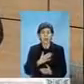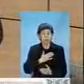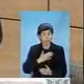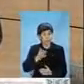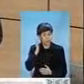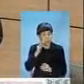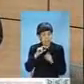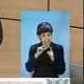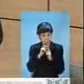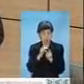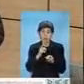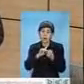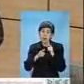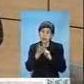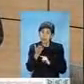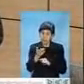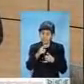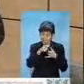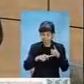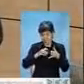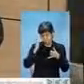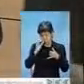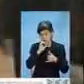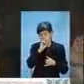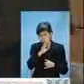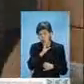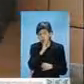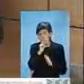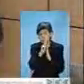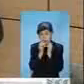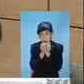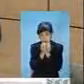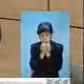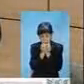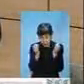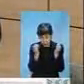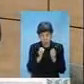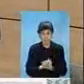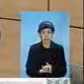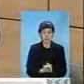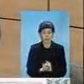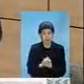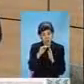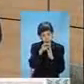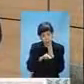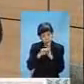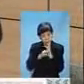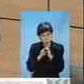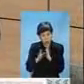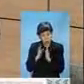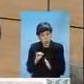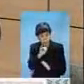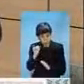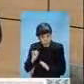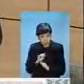กเอาคำกล่าวของเพื่อนสมาชิกท่านหนึ่งบอกว่าถ้ารัฐธรรมนูญฉบับนี้ร่างขึ้นโดยโจรถ้า